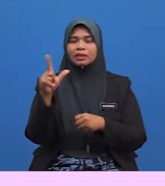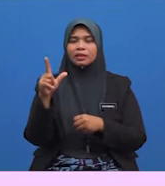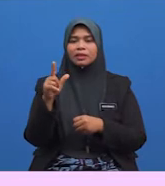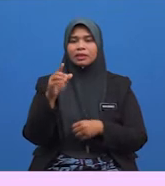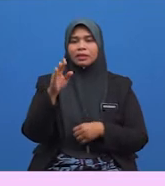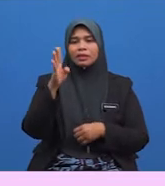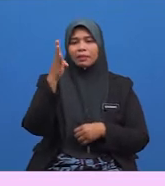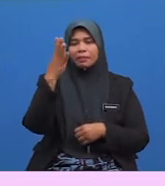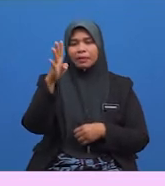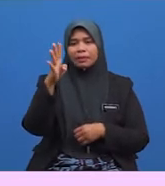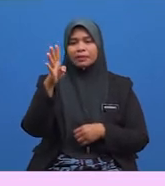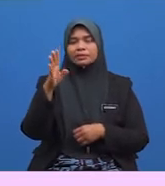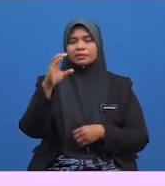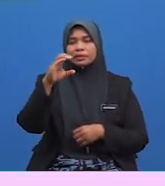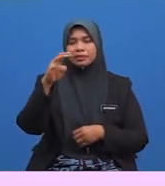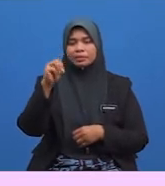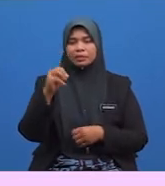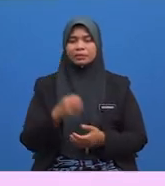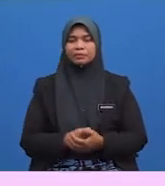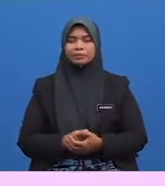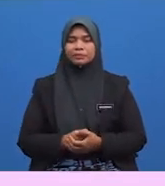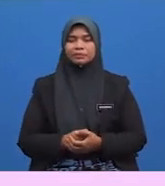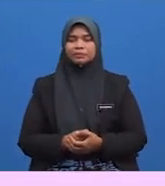dengan 14 cm.